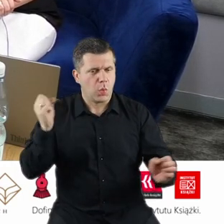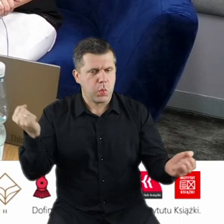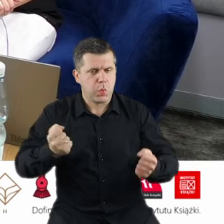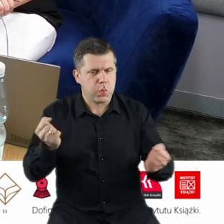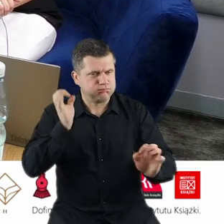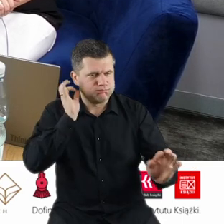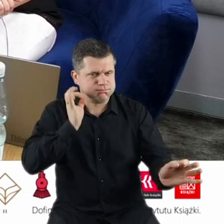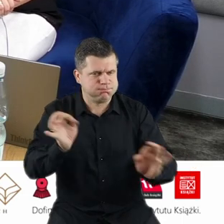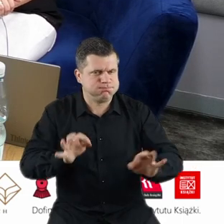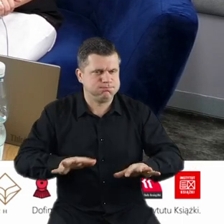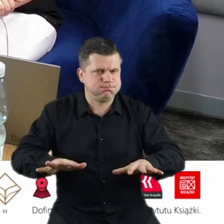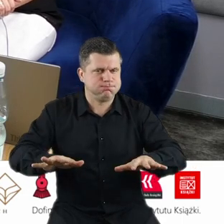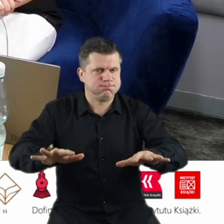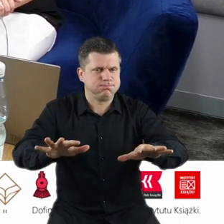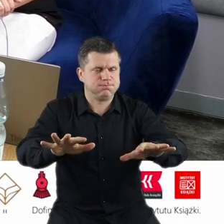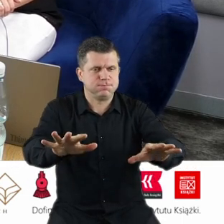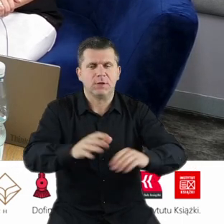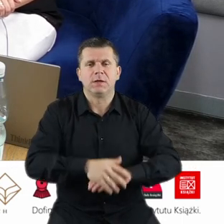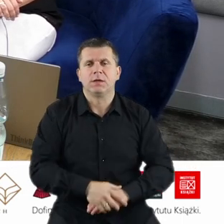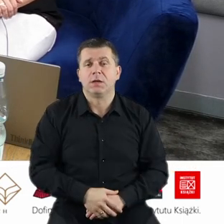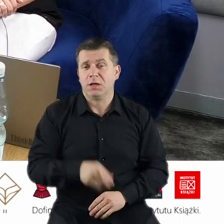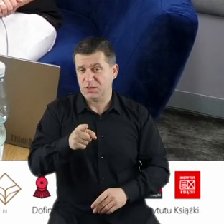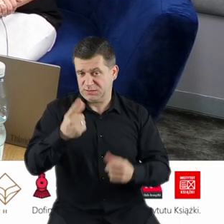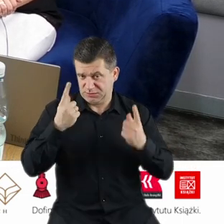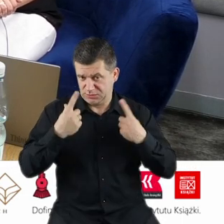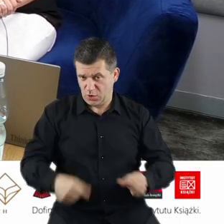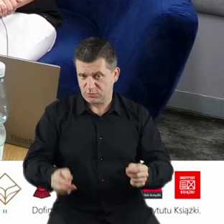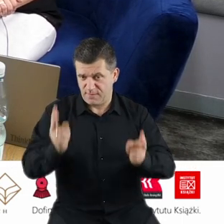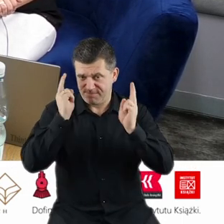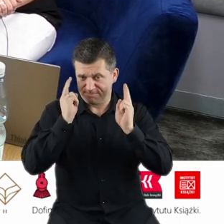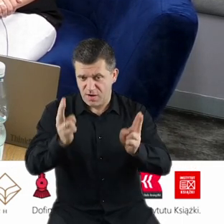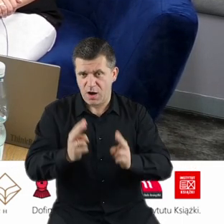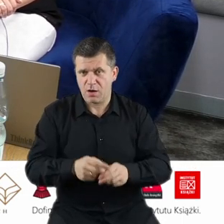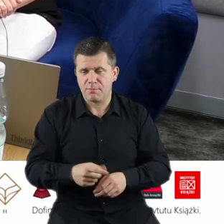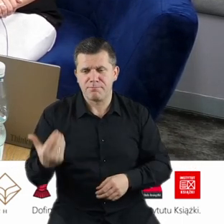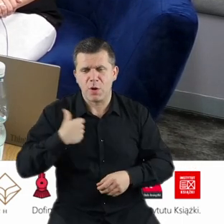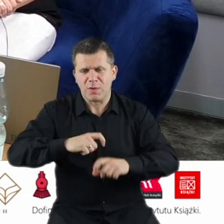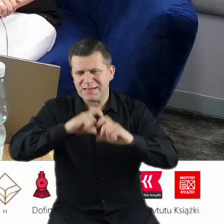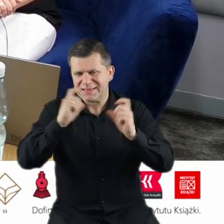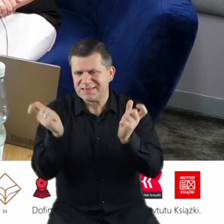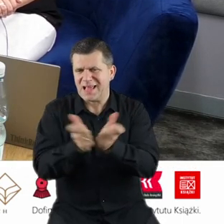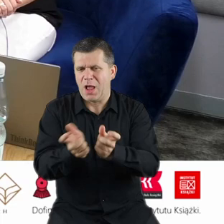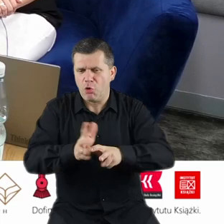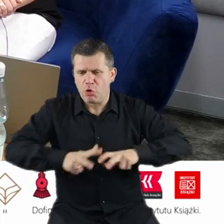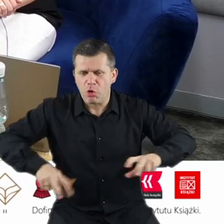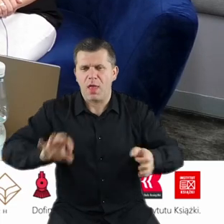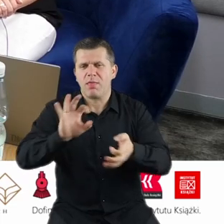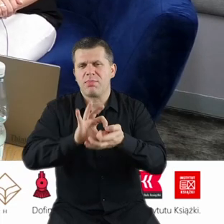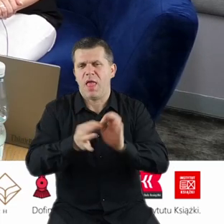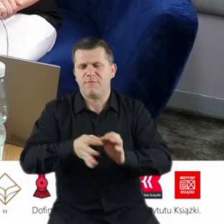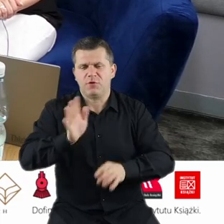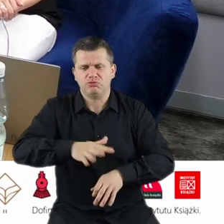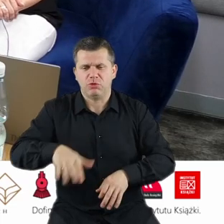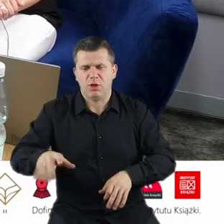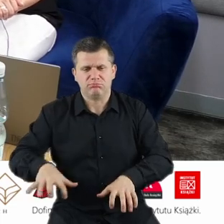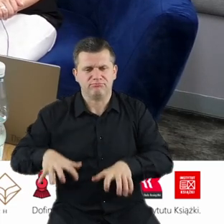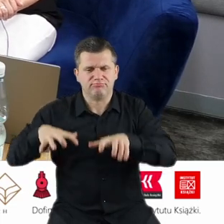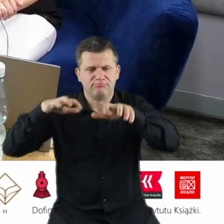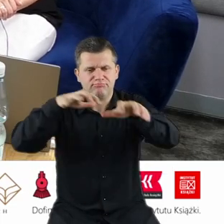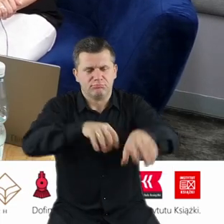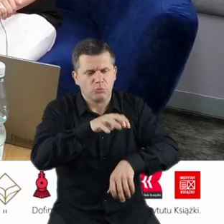ale procederem na szeroką skalę i z dużym rozmachem. Czy zaskoczył Pana fakt, że kopać chodziły całe rodziny, w tym również dzieci?